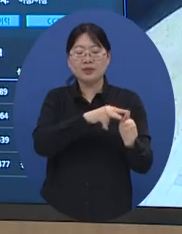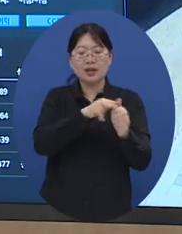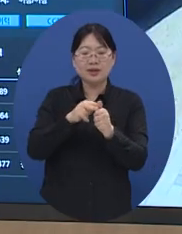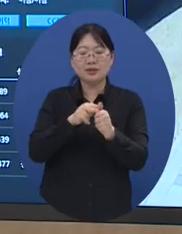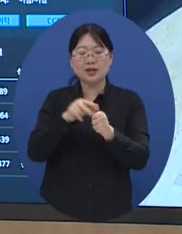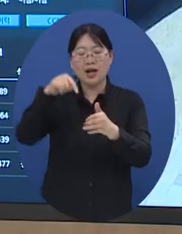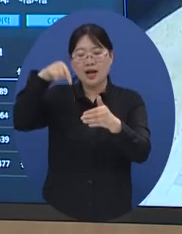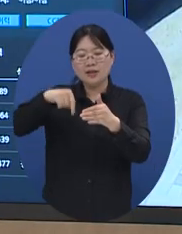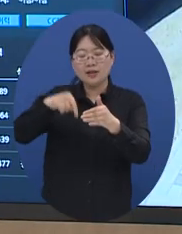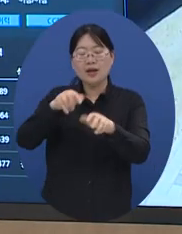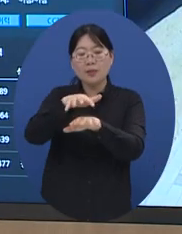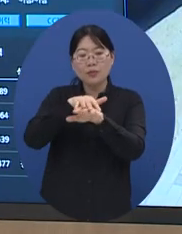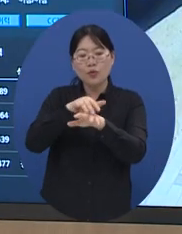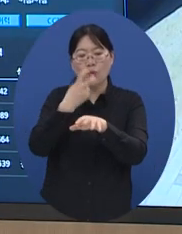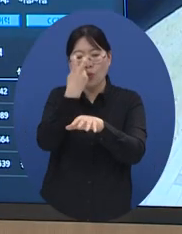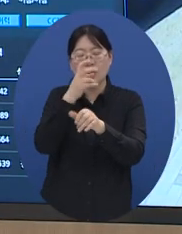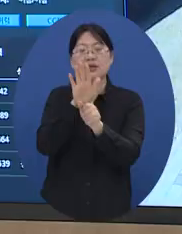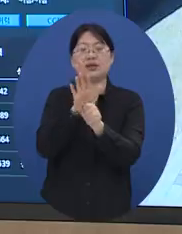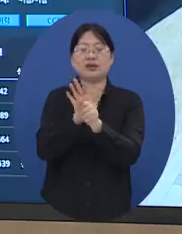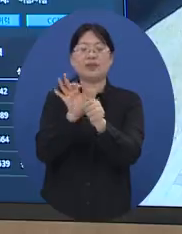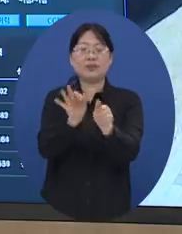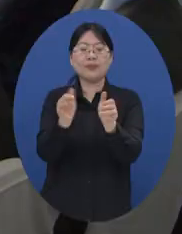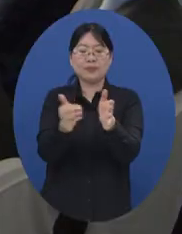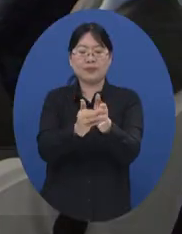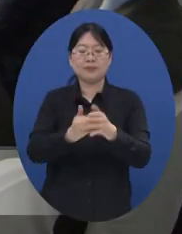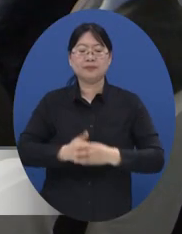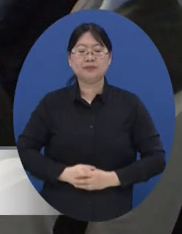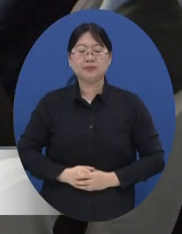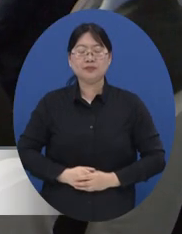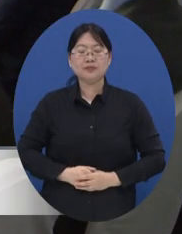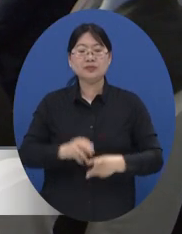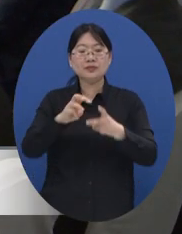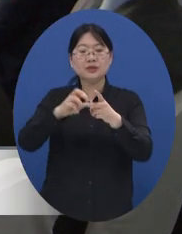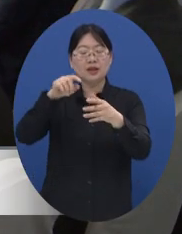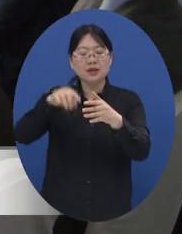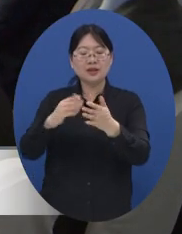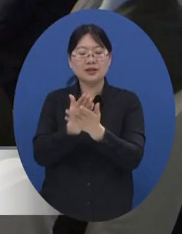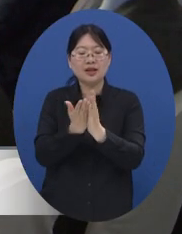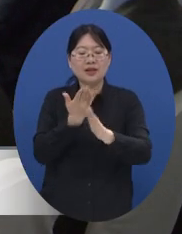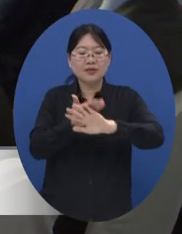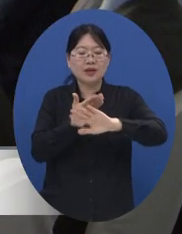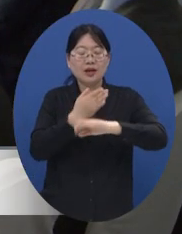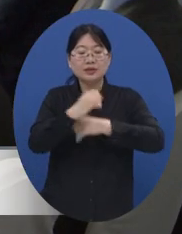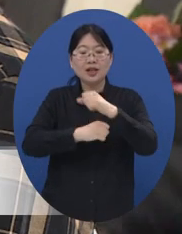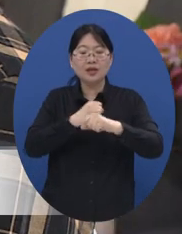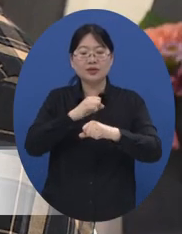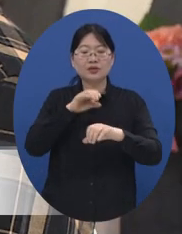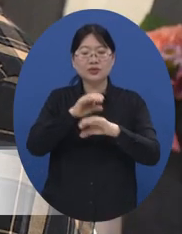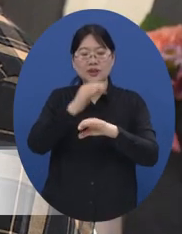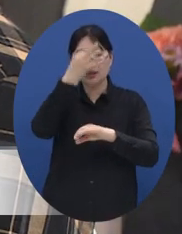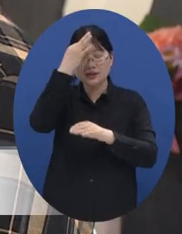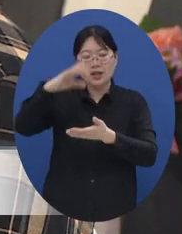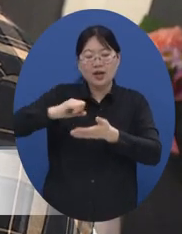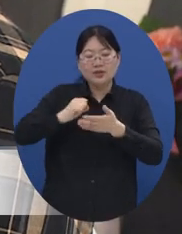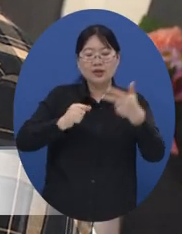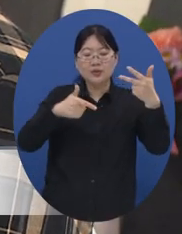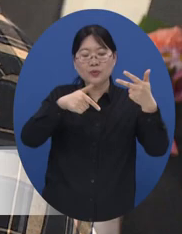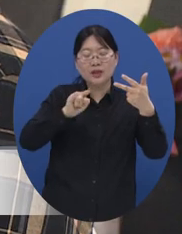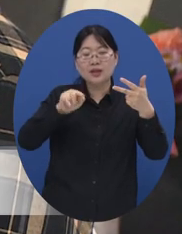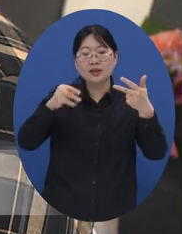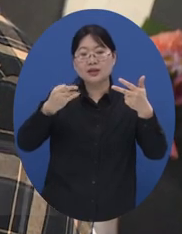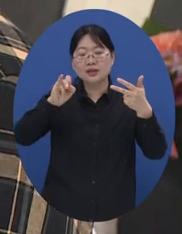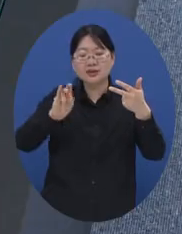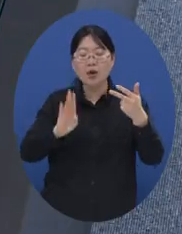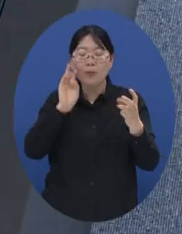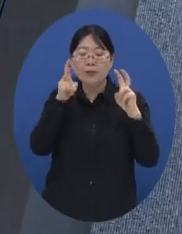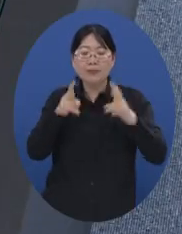수집과 실증단지 내 인프라 관리 등 지원을 합니다. 또한 센터에는 각기 다른 자율주행 기술을 보유한 7개